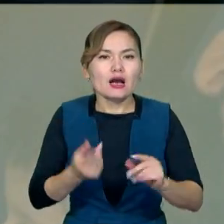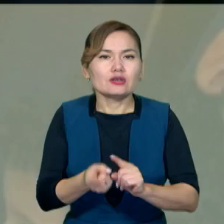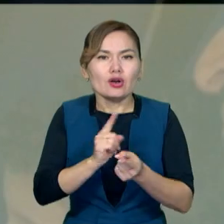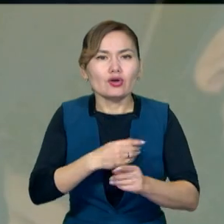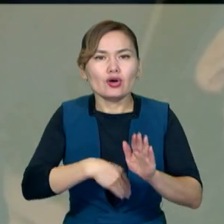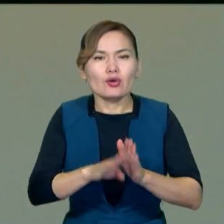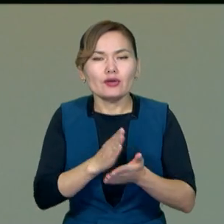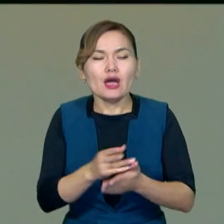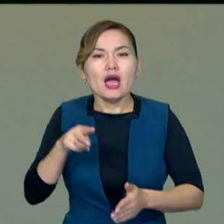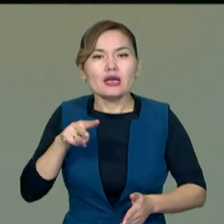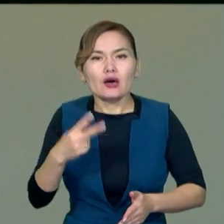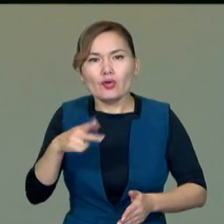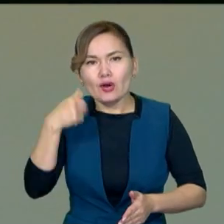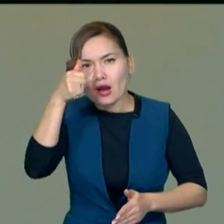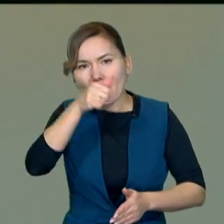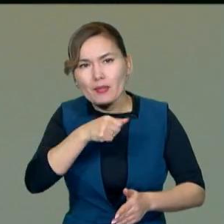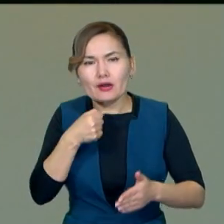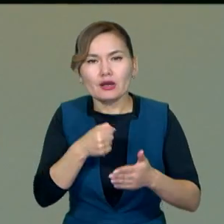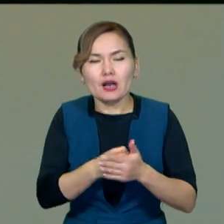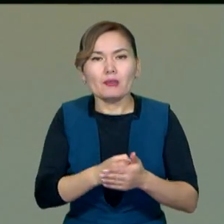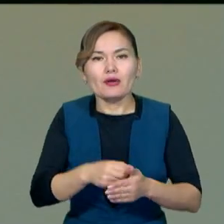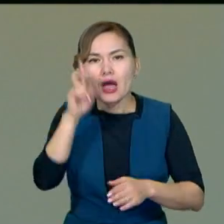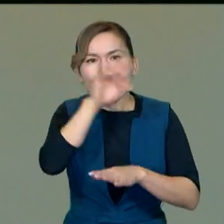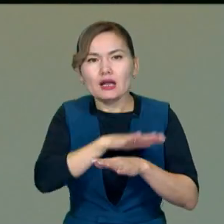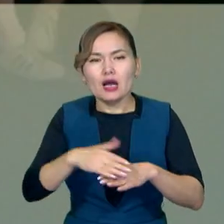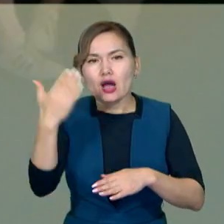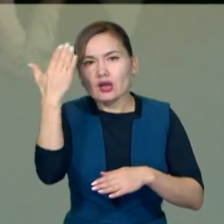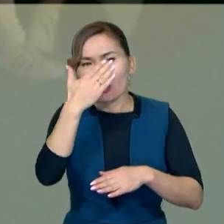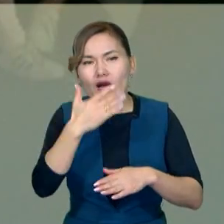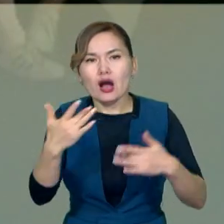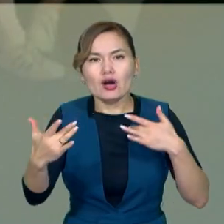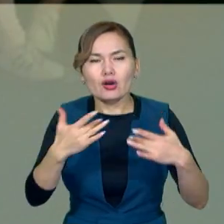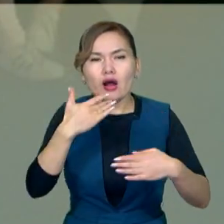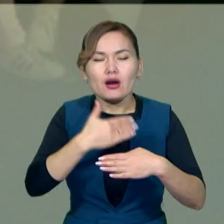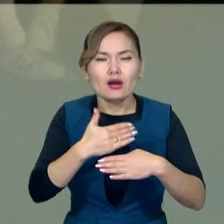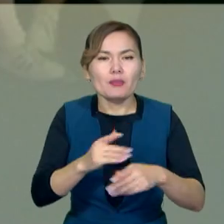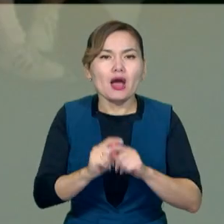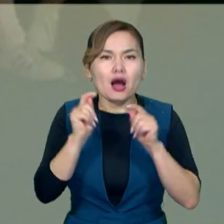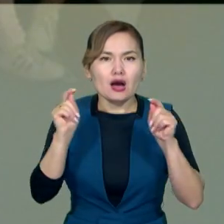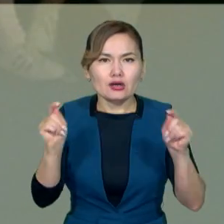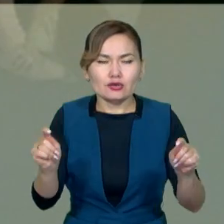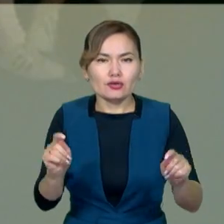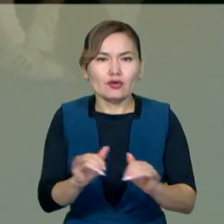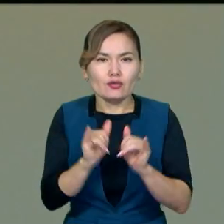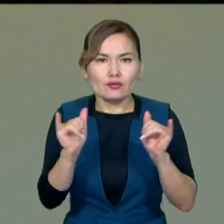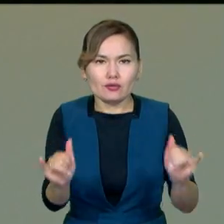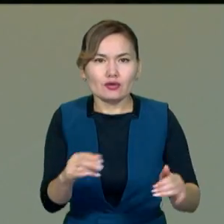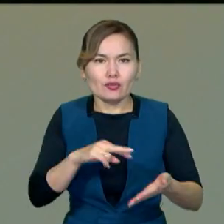бірі. 2030 жылға қарай елдегі кинотеатрлардың санын 300-ге дейін жеткізу көзделіп отыр.